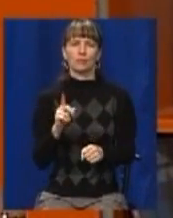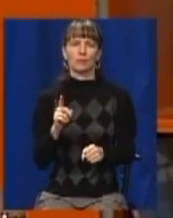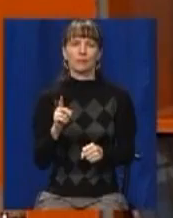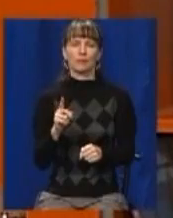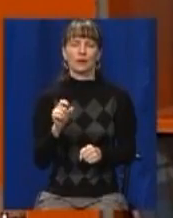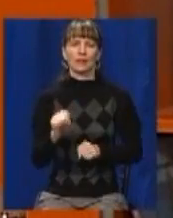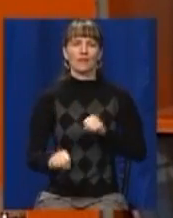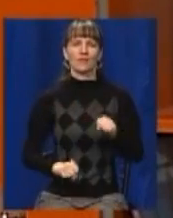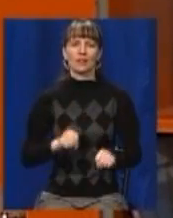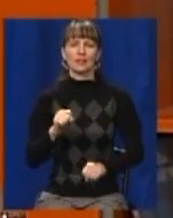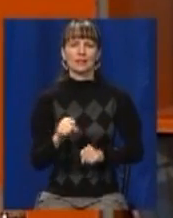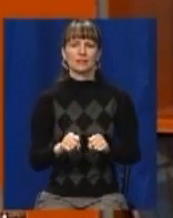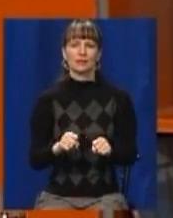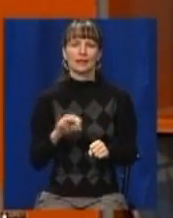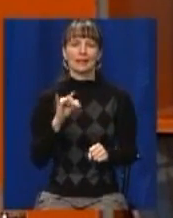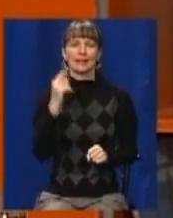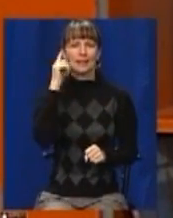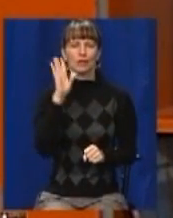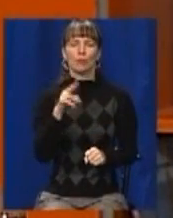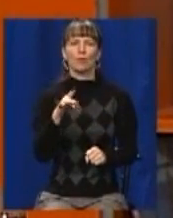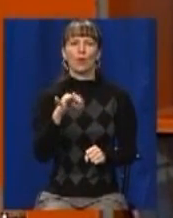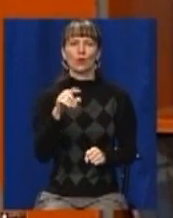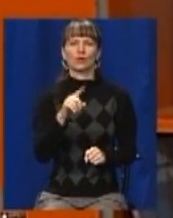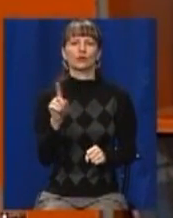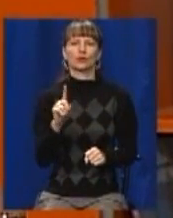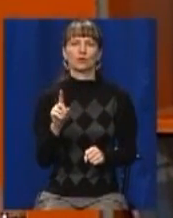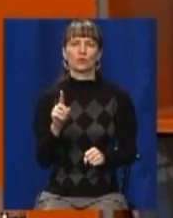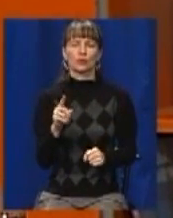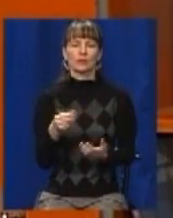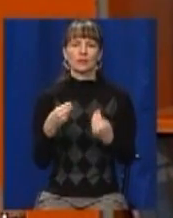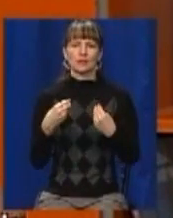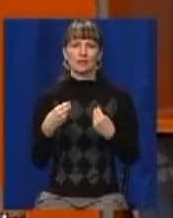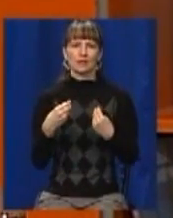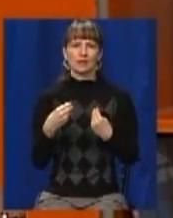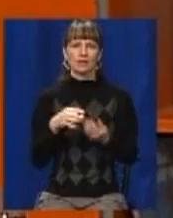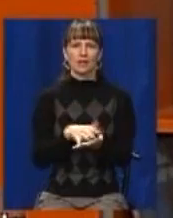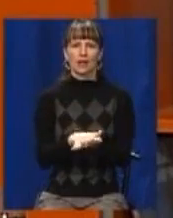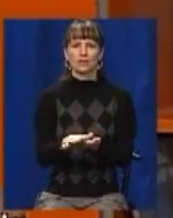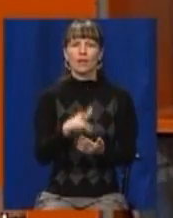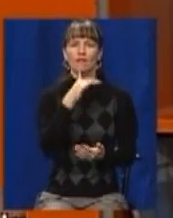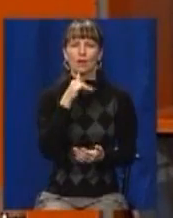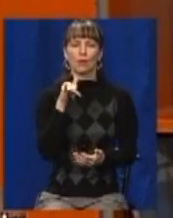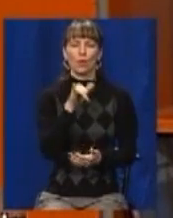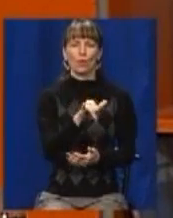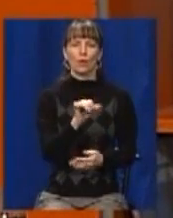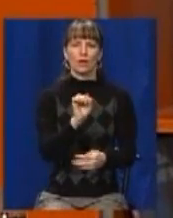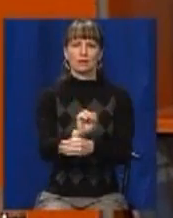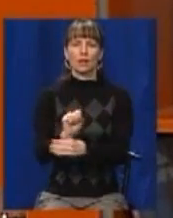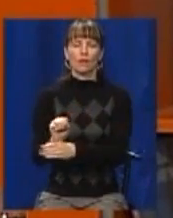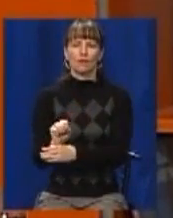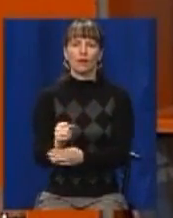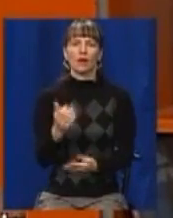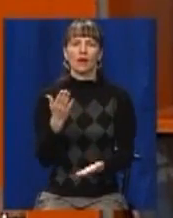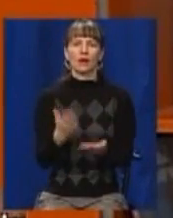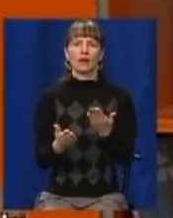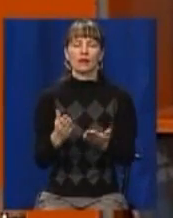кататися на велосипеді і не думати про те, що втрачають свій дорогоцінний час у заторах. А якщо говорити про будівлі, ну мене